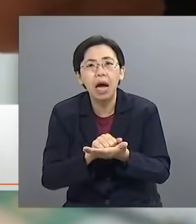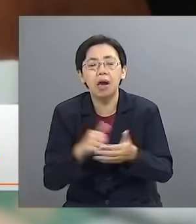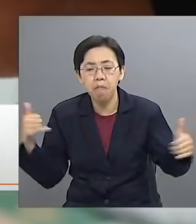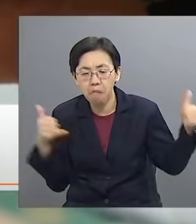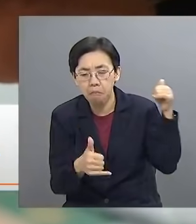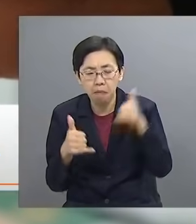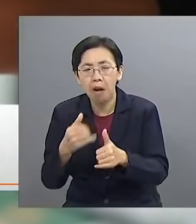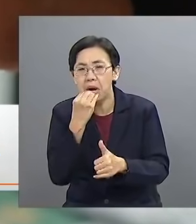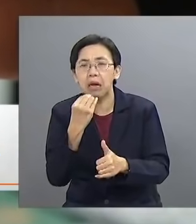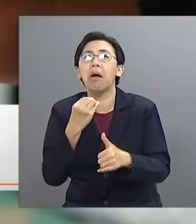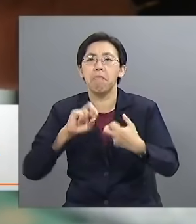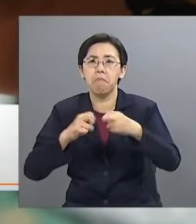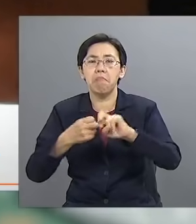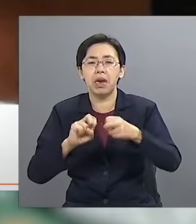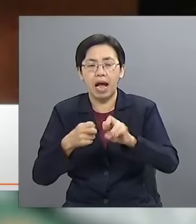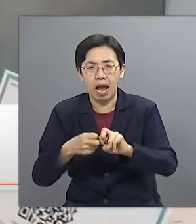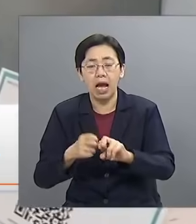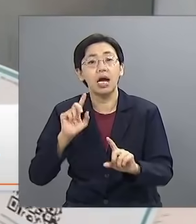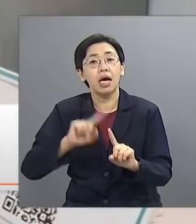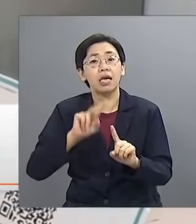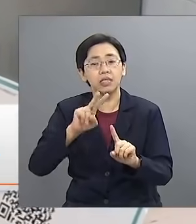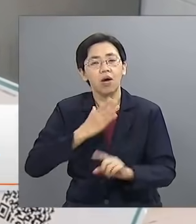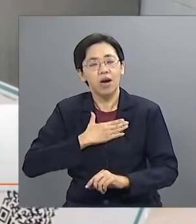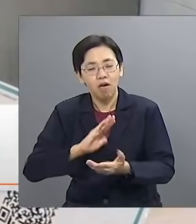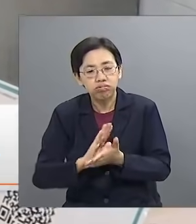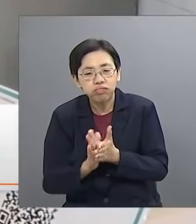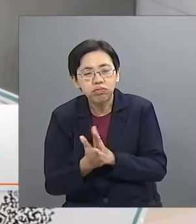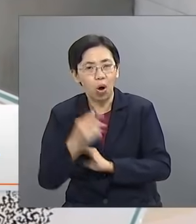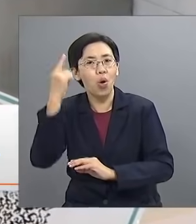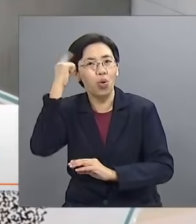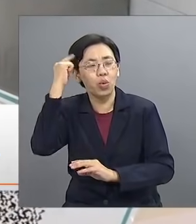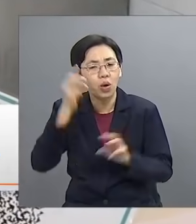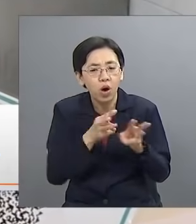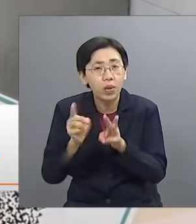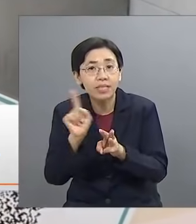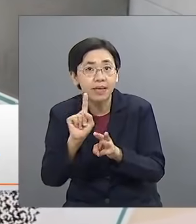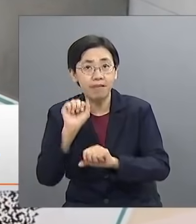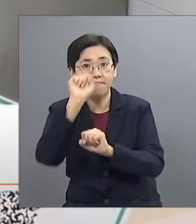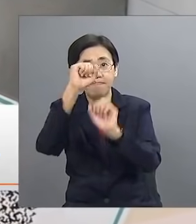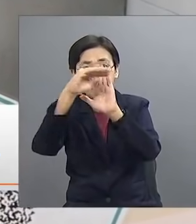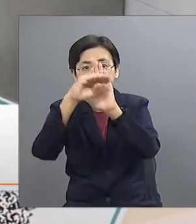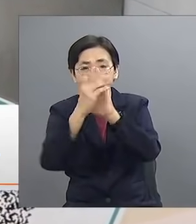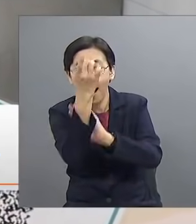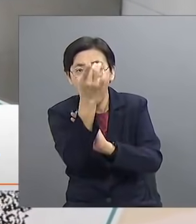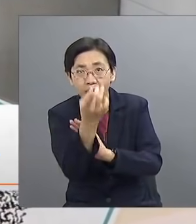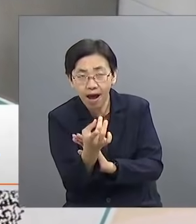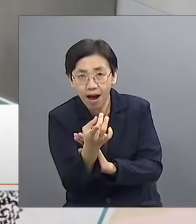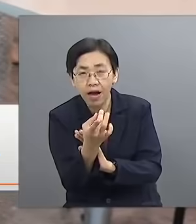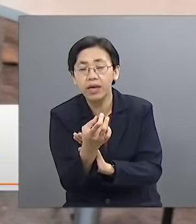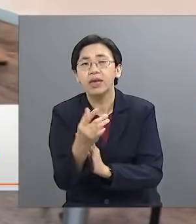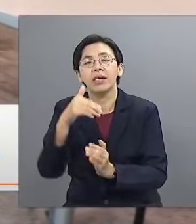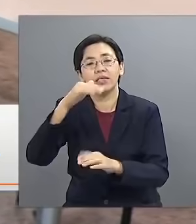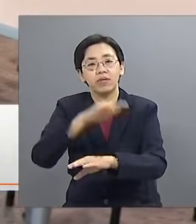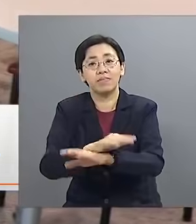2ครั้งนี้นี่การปรับตัวของทางร้านนี่ก็มีการนำแนวทางข้อปฏิบัติในรอบแรกตามที่สำนักงานเขตหลัก4แนะนำม